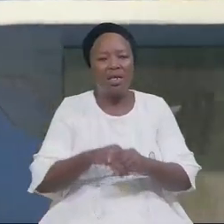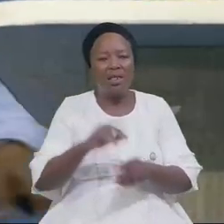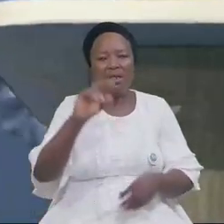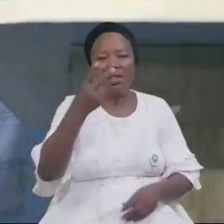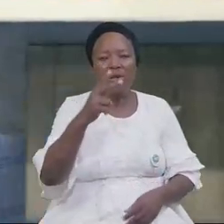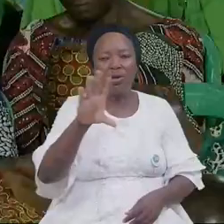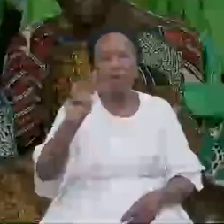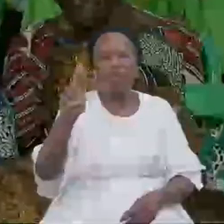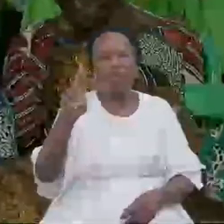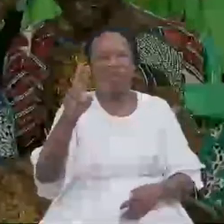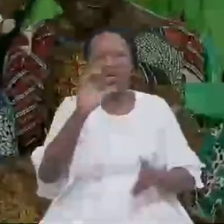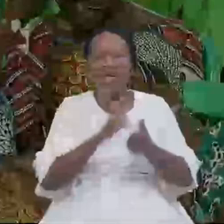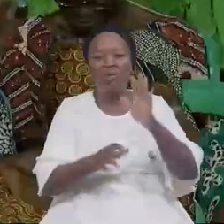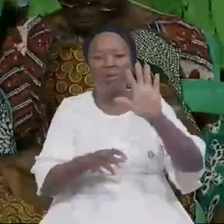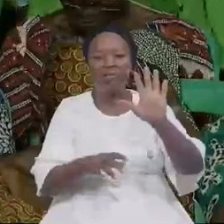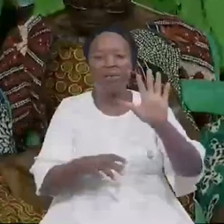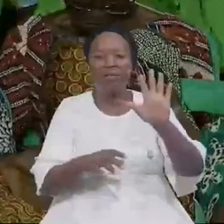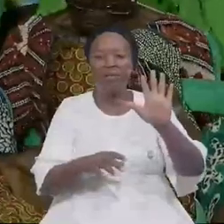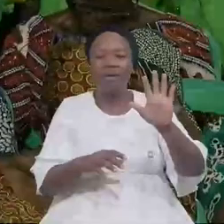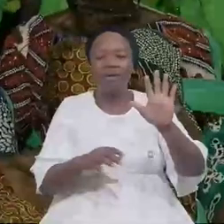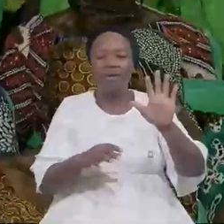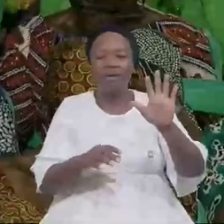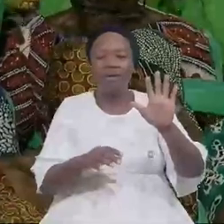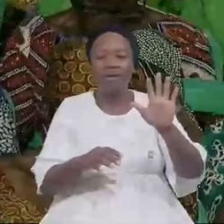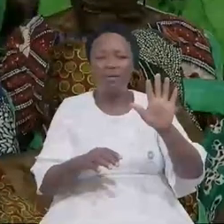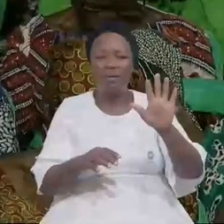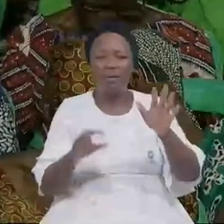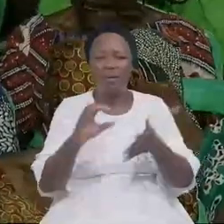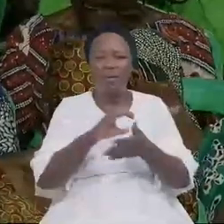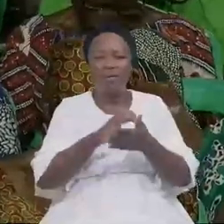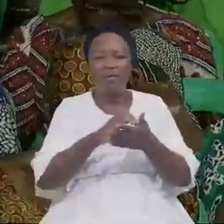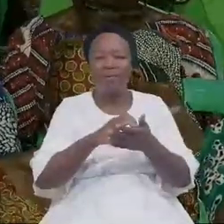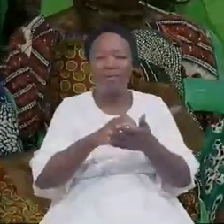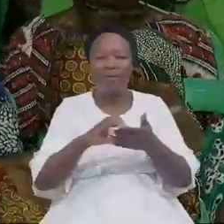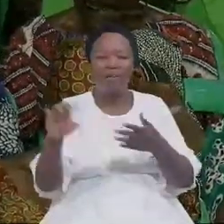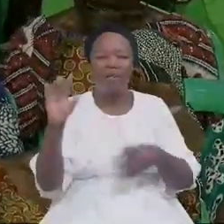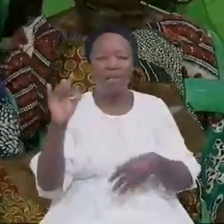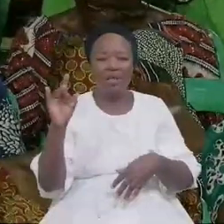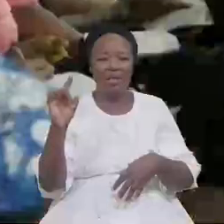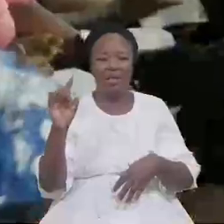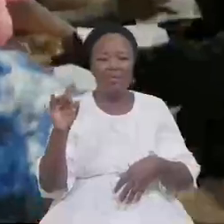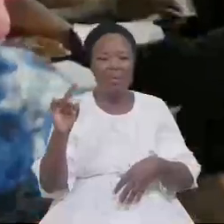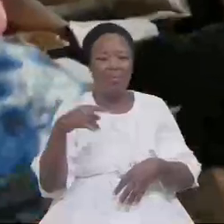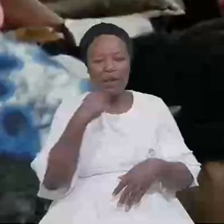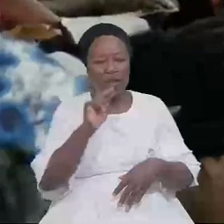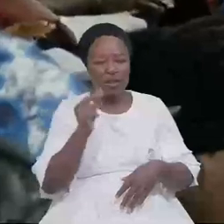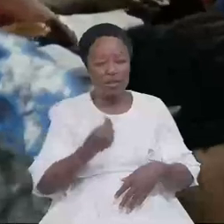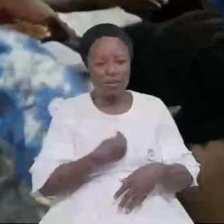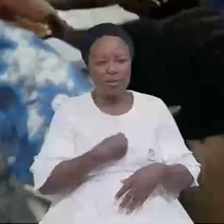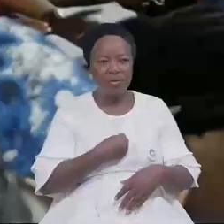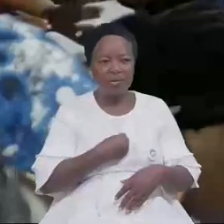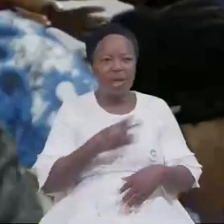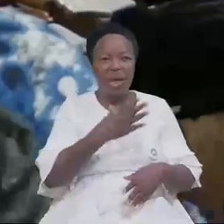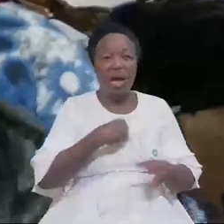Deuxième Corinthiens 5, verset 18, nous dit, et